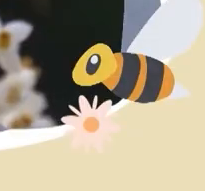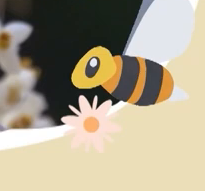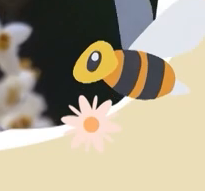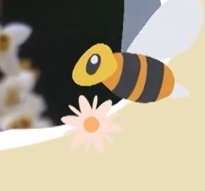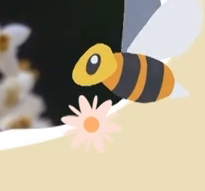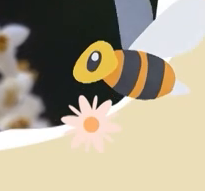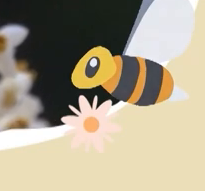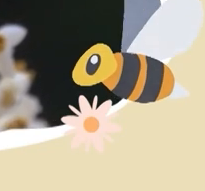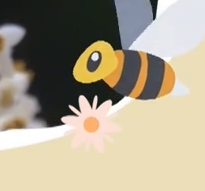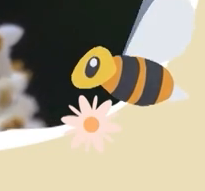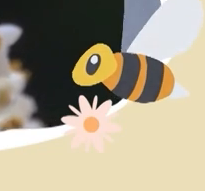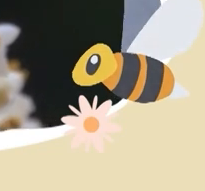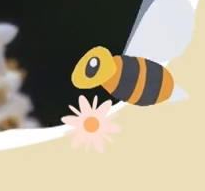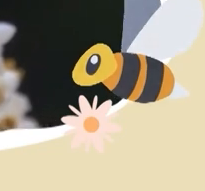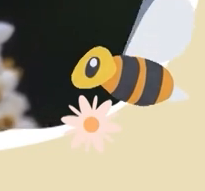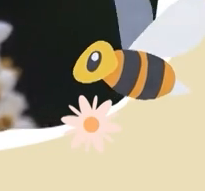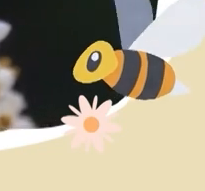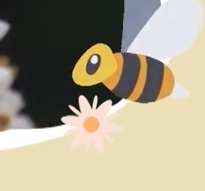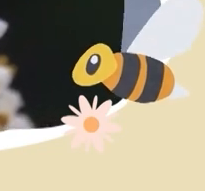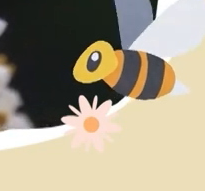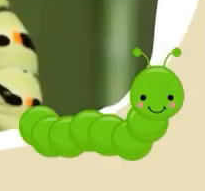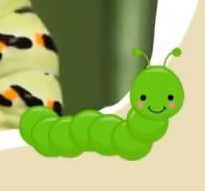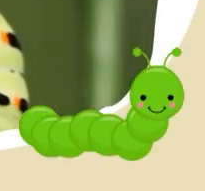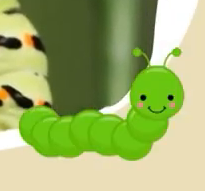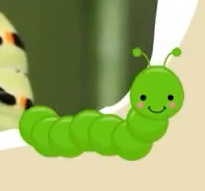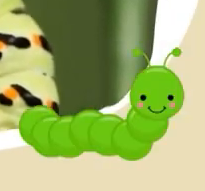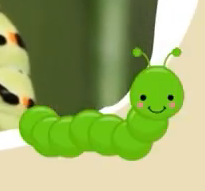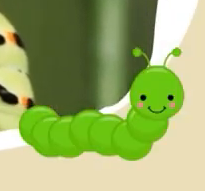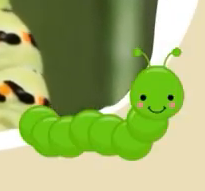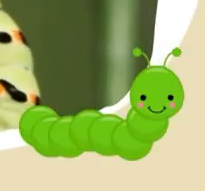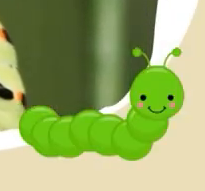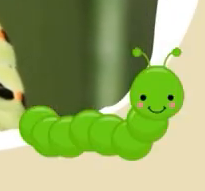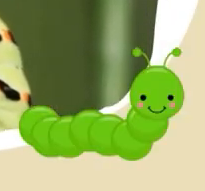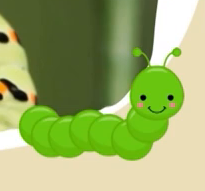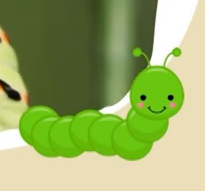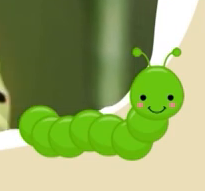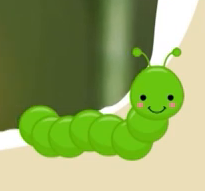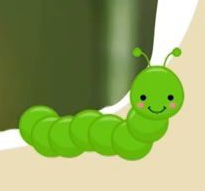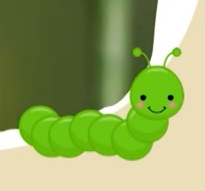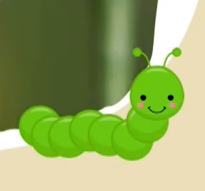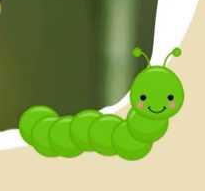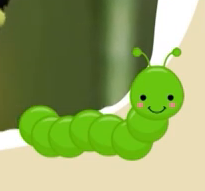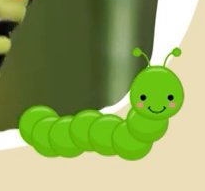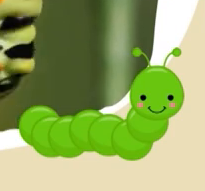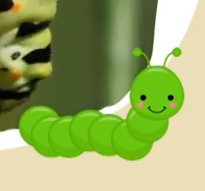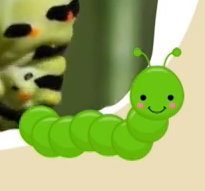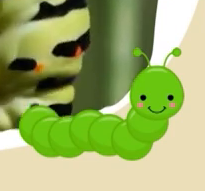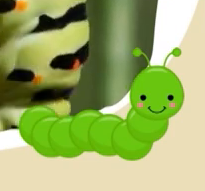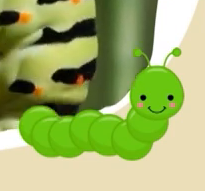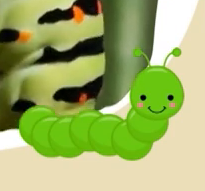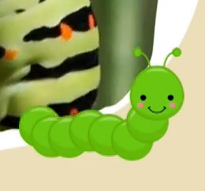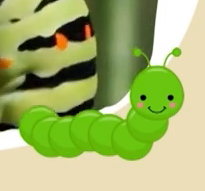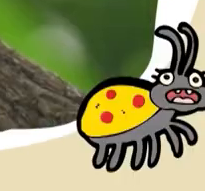Ini dikenali sebagai lebah. Ini pula dikenali sebagai ulat beluncas.